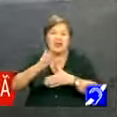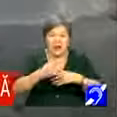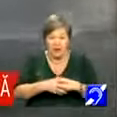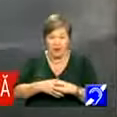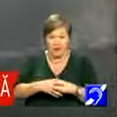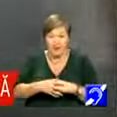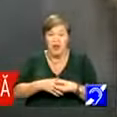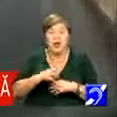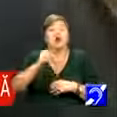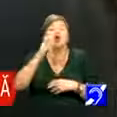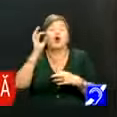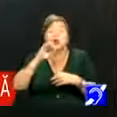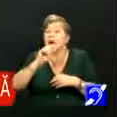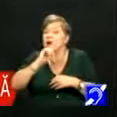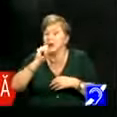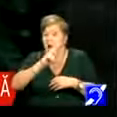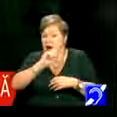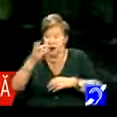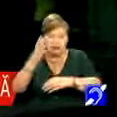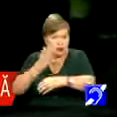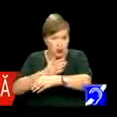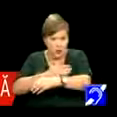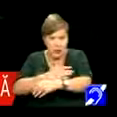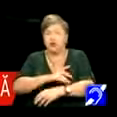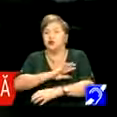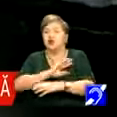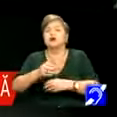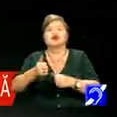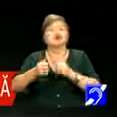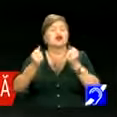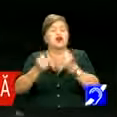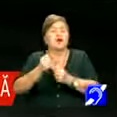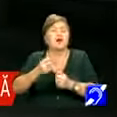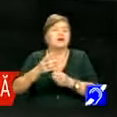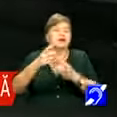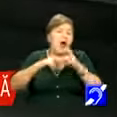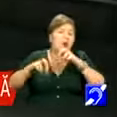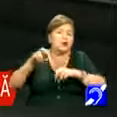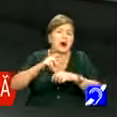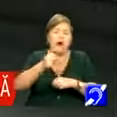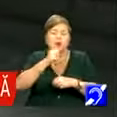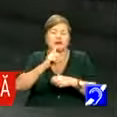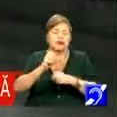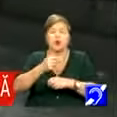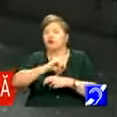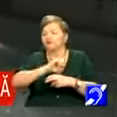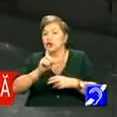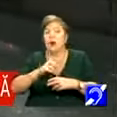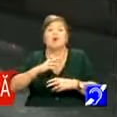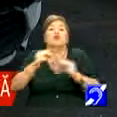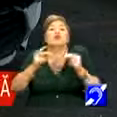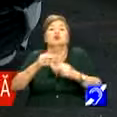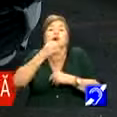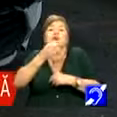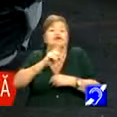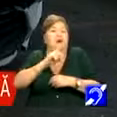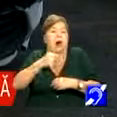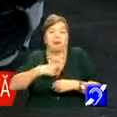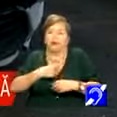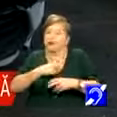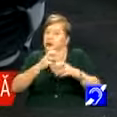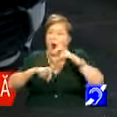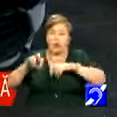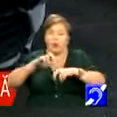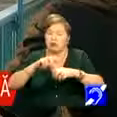iar toți șoferii au fost testați cu alcool testul. Oamenii spun că pur și simplu nu au mai putut controla mașinile. Am oprit,